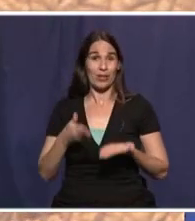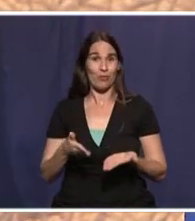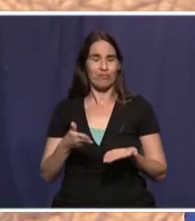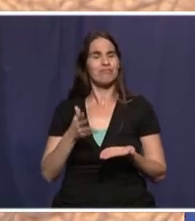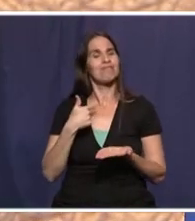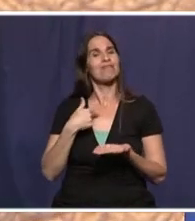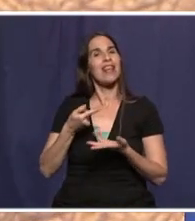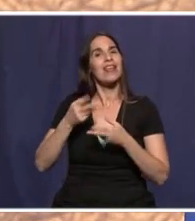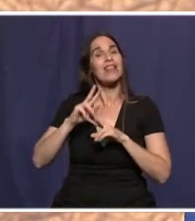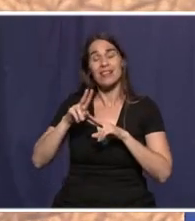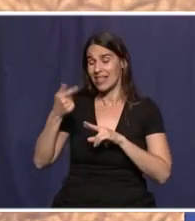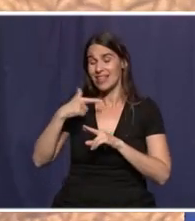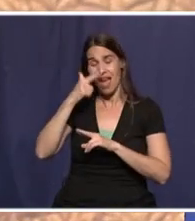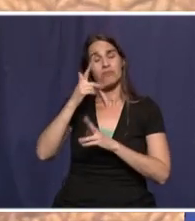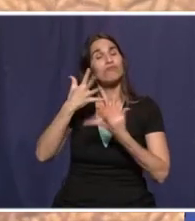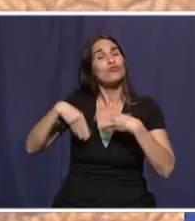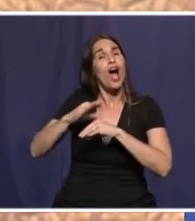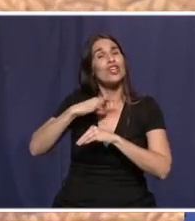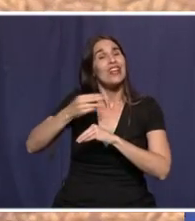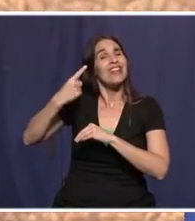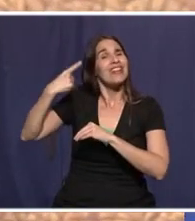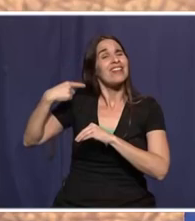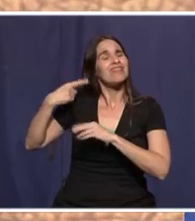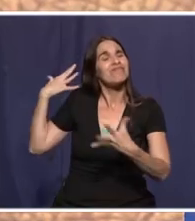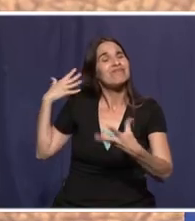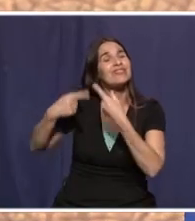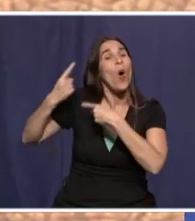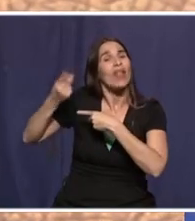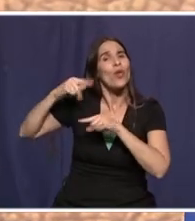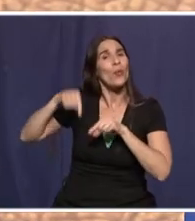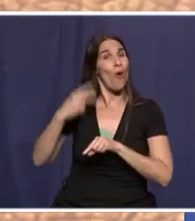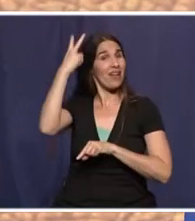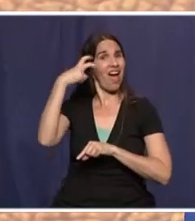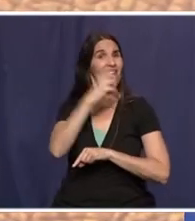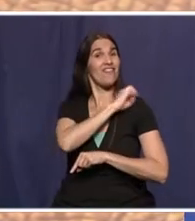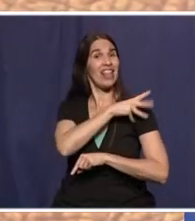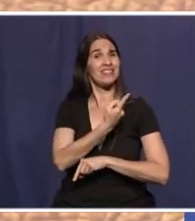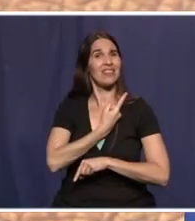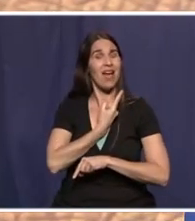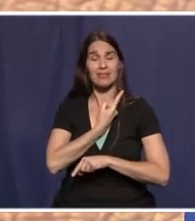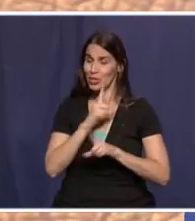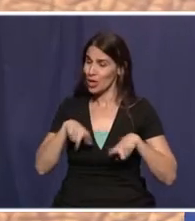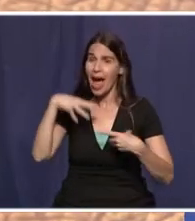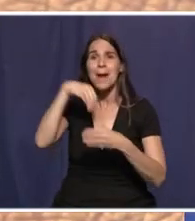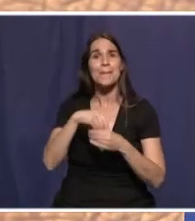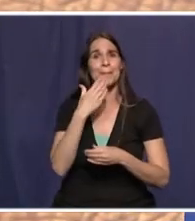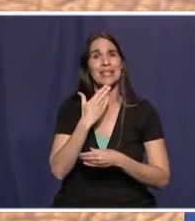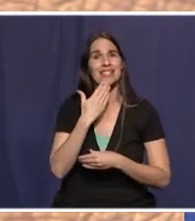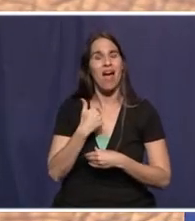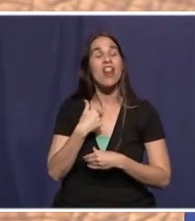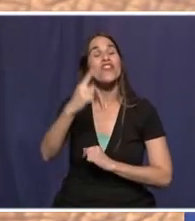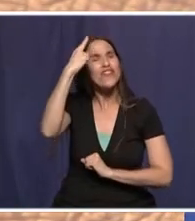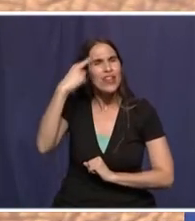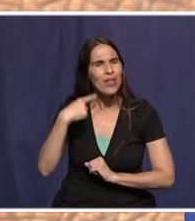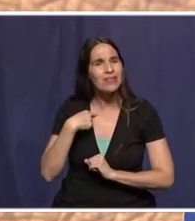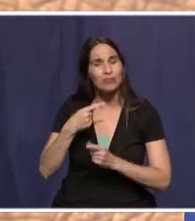למשפחה ששורשיה נטועים באדמה הזו, מדורי דורות, ערבייה פלסטינאית שחיה במדינת ישראל,